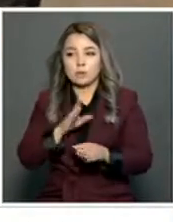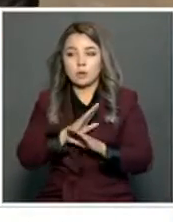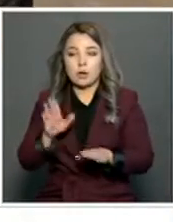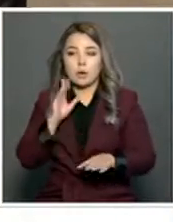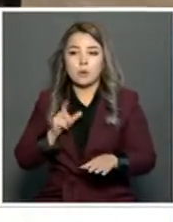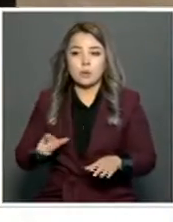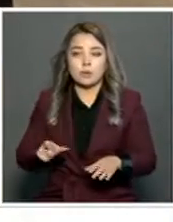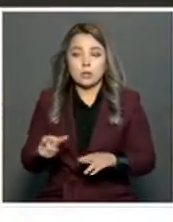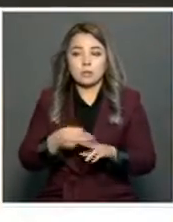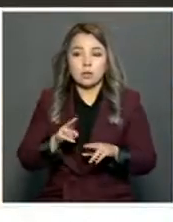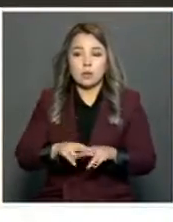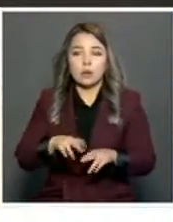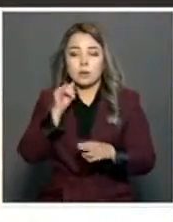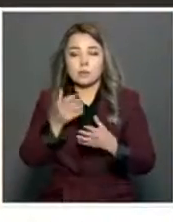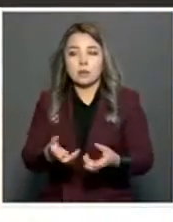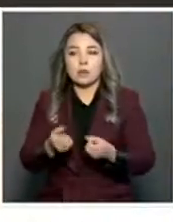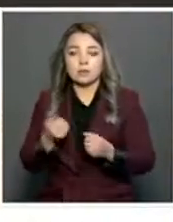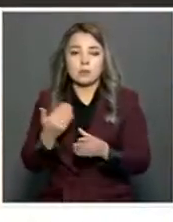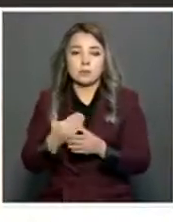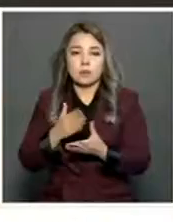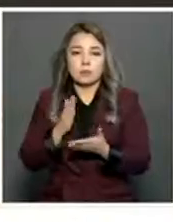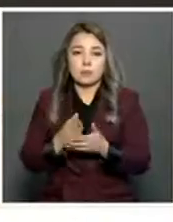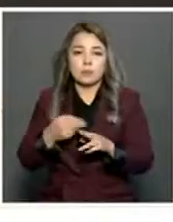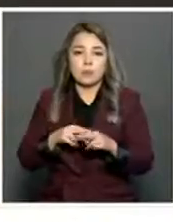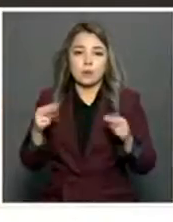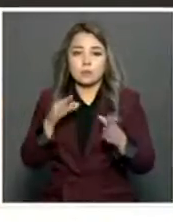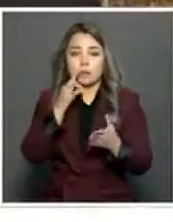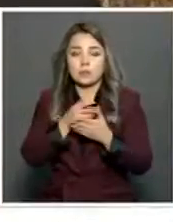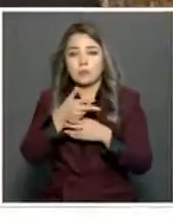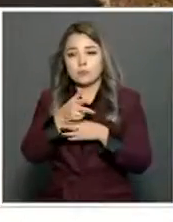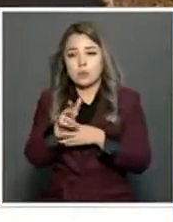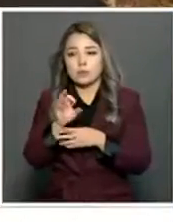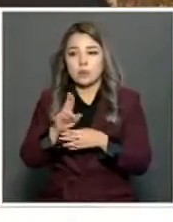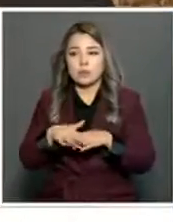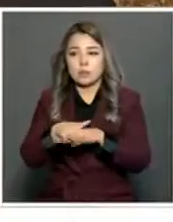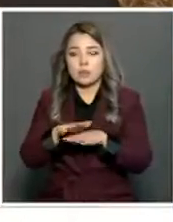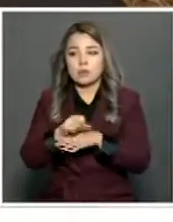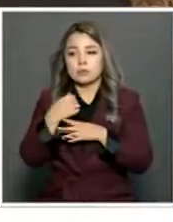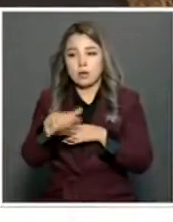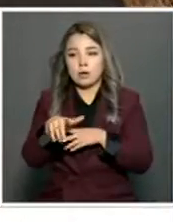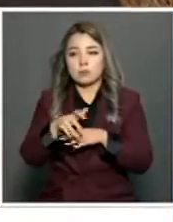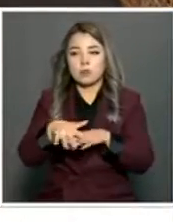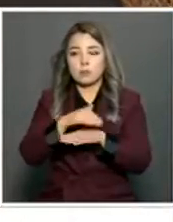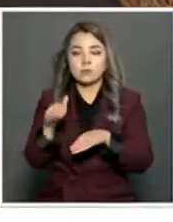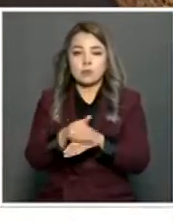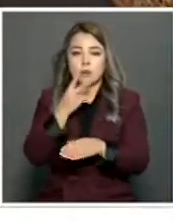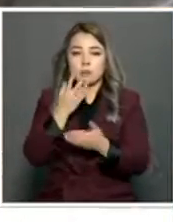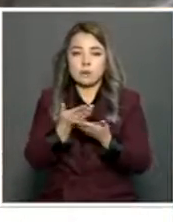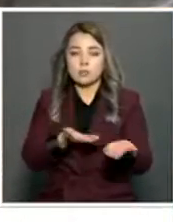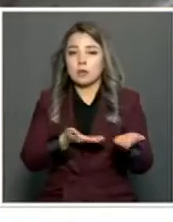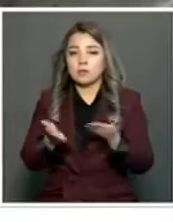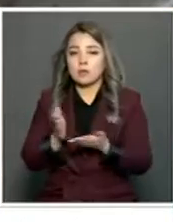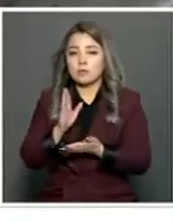өзенді кешіп, төрт аяқтыны ақыры алып шығады. Куәгерлер оқиғаның видеосын әлеуметтік желілерге жүктеп, көпшілікті мейірімділікке